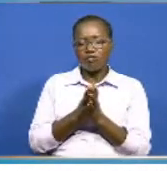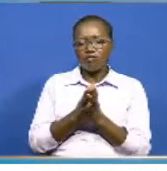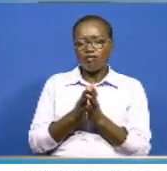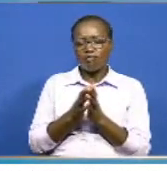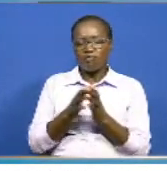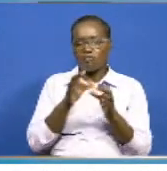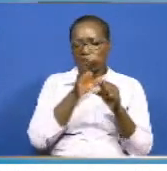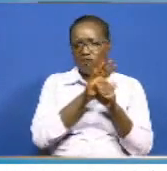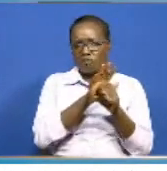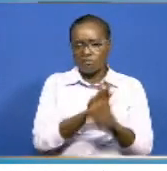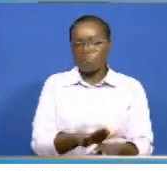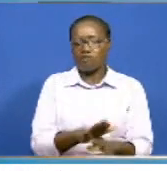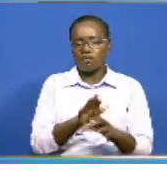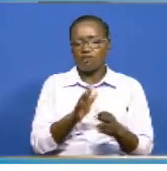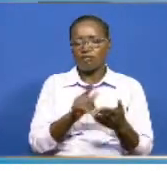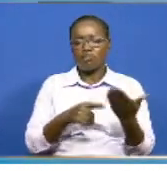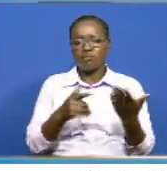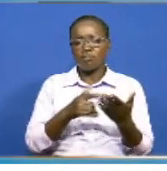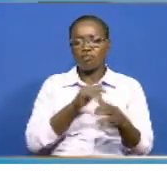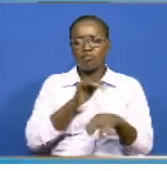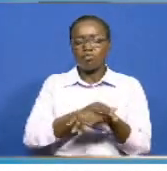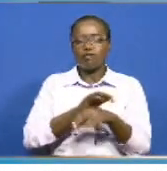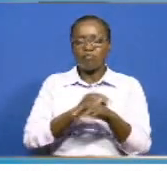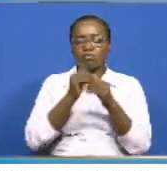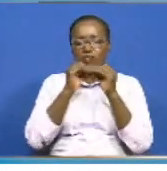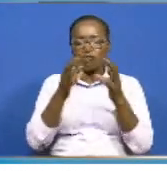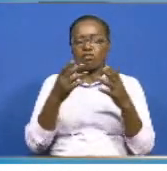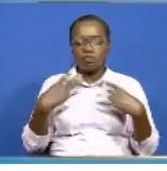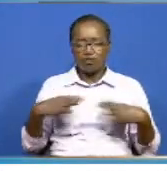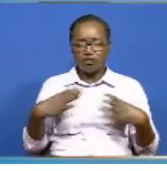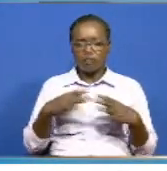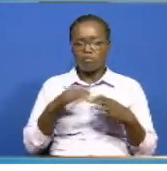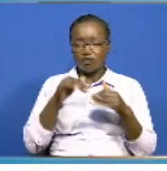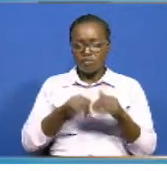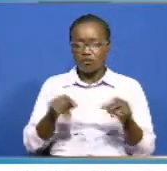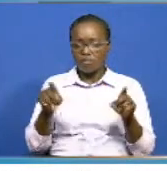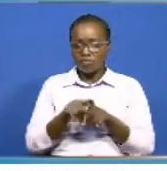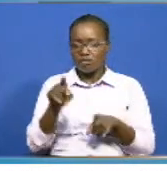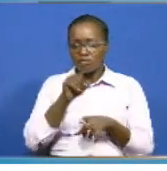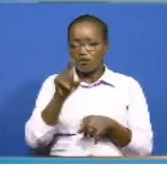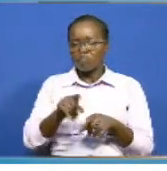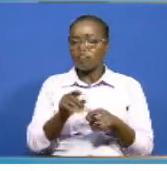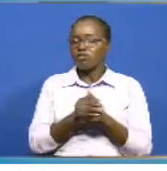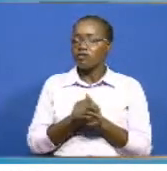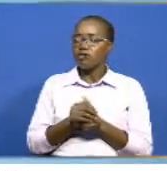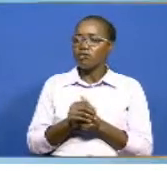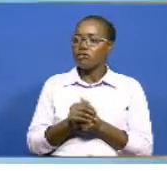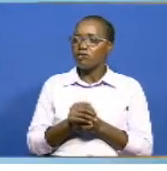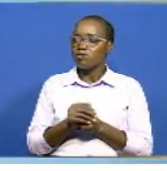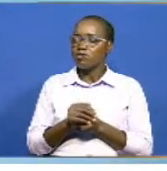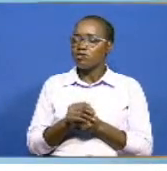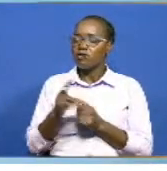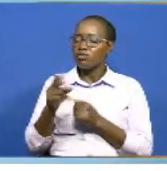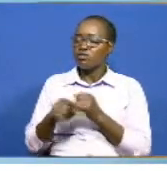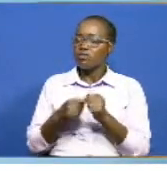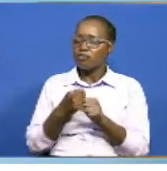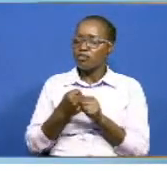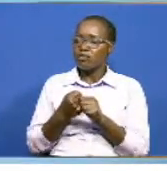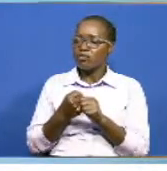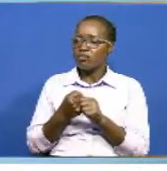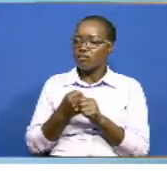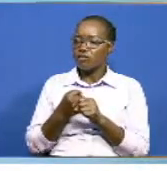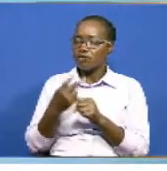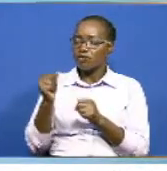ambayo yastahili kwa watu. Je, tunastahili kuelekea kufuata mkondo huo huo? Ukweli ni kwamba ukiangalia mwaka wa